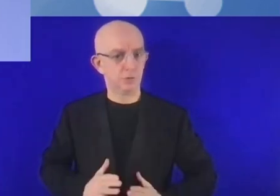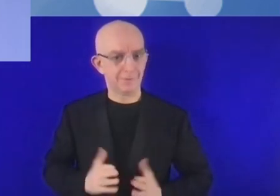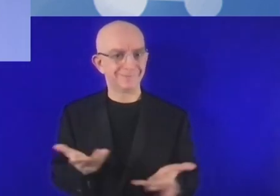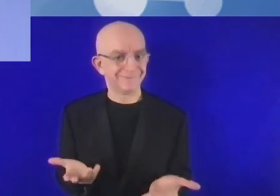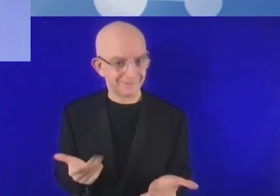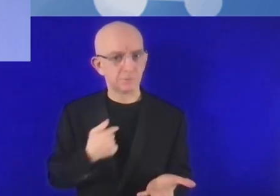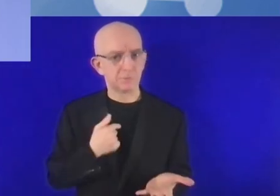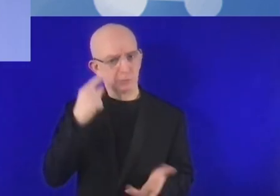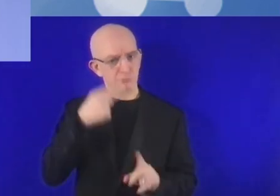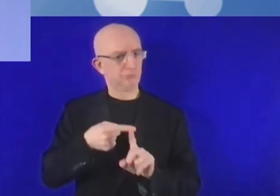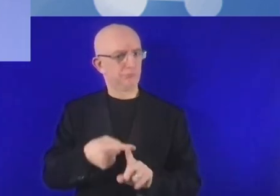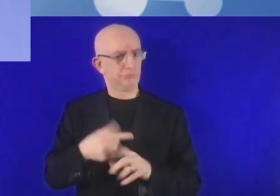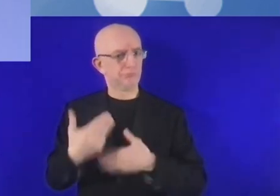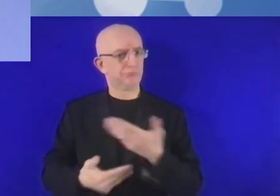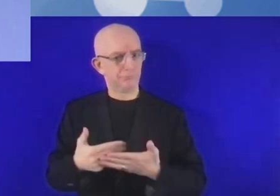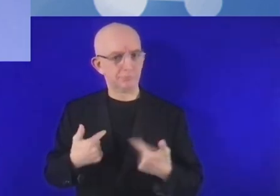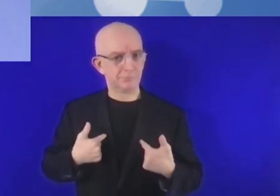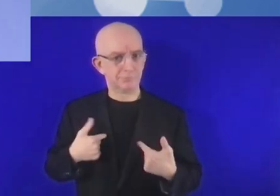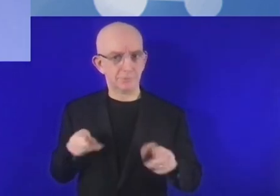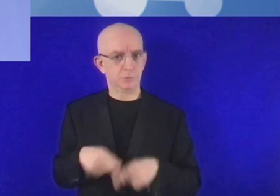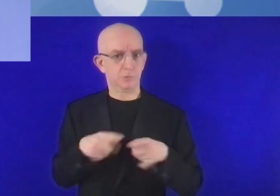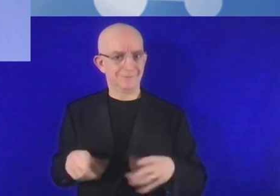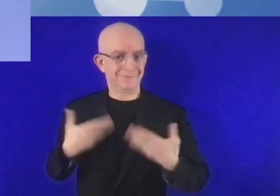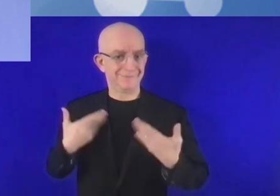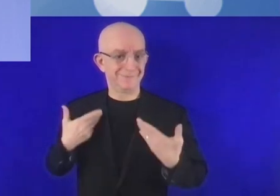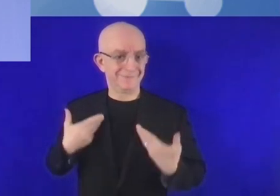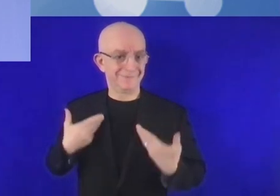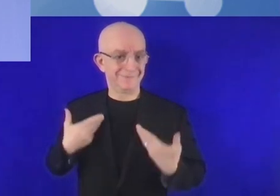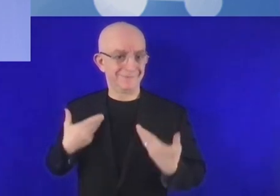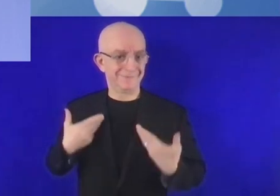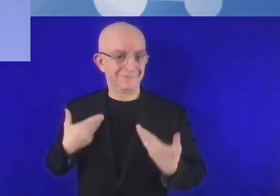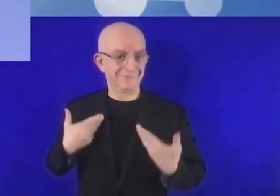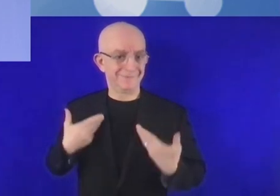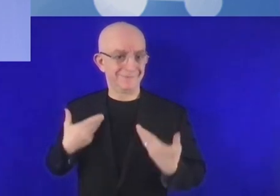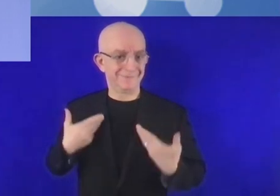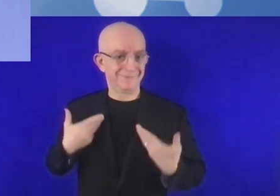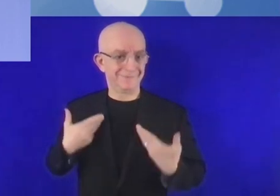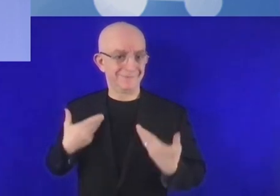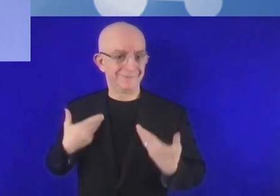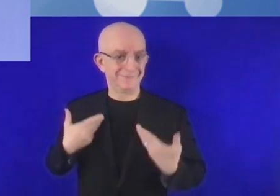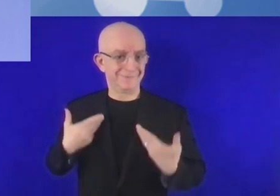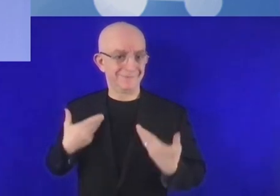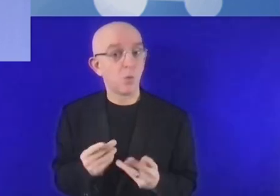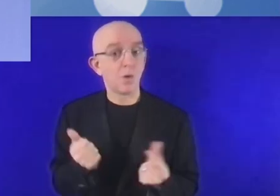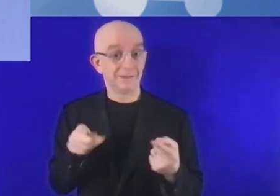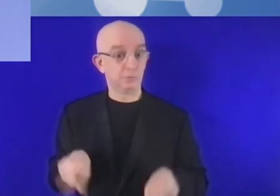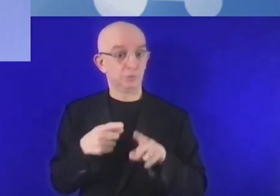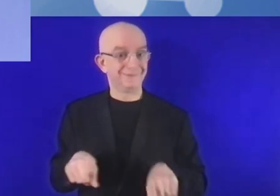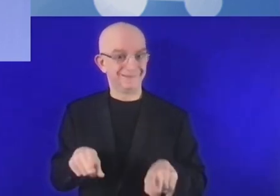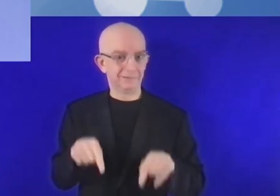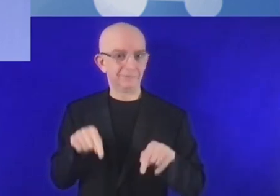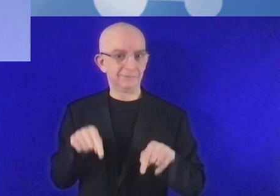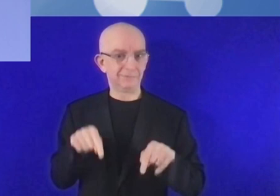muszę powiedzieć, że jestem optymistą, szczególnie jako muzyk, ponieważ uważam, że muzyka wysokiej jakości